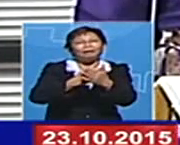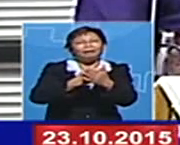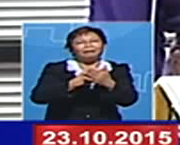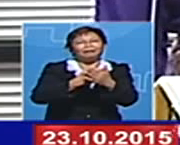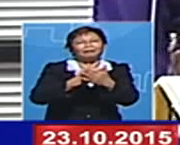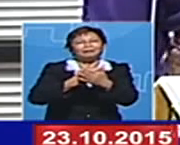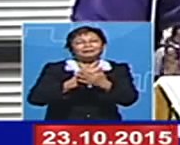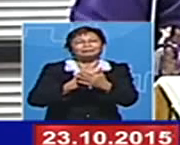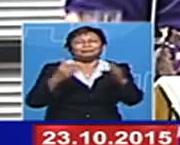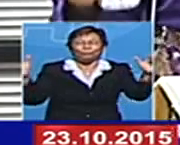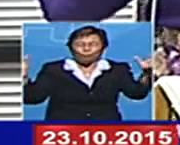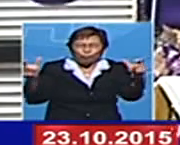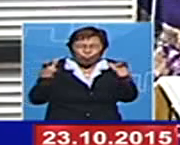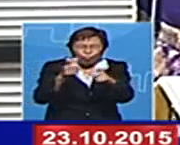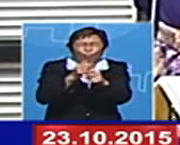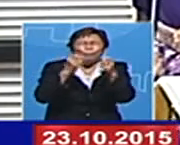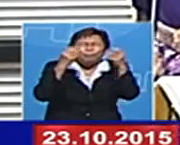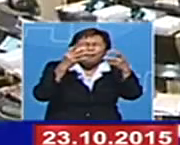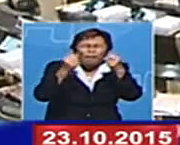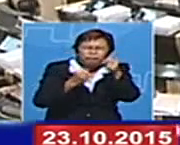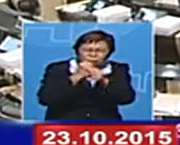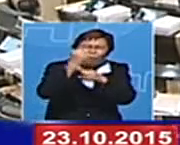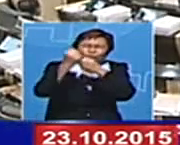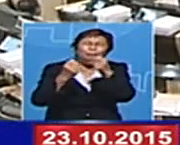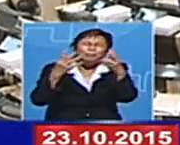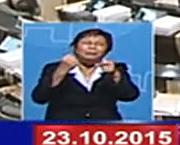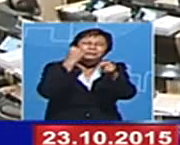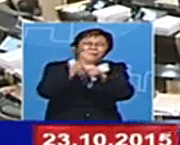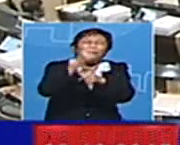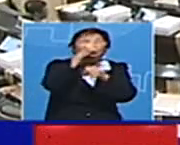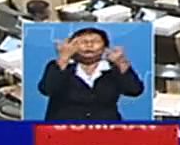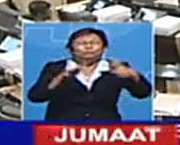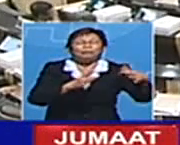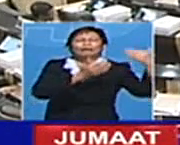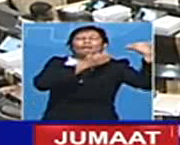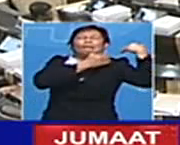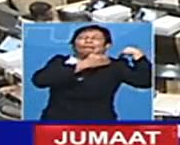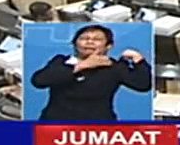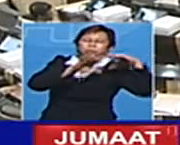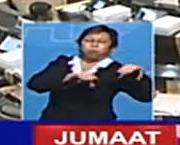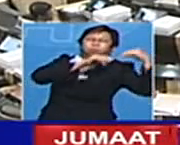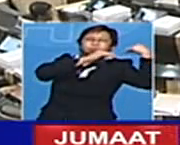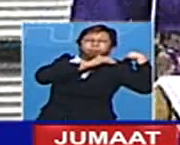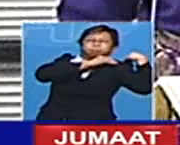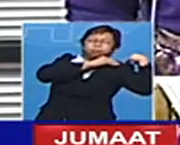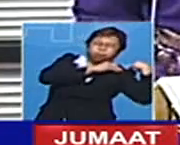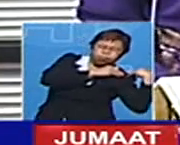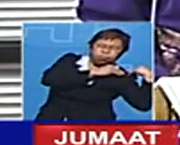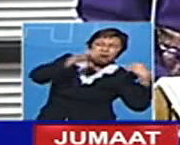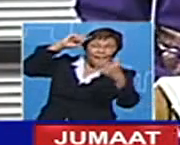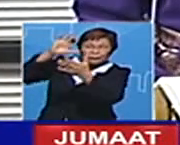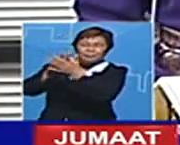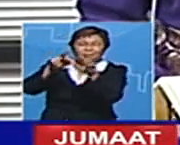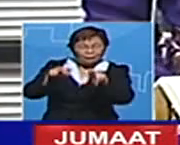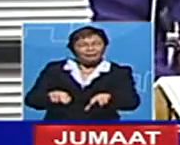selama puluhan tahun kerajaan telah memikul mandat dan menggalas kepercayaan